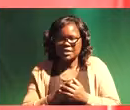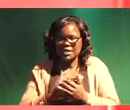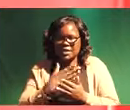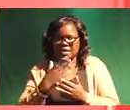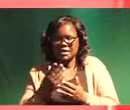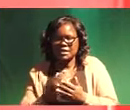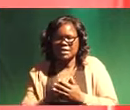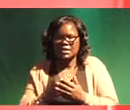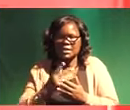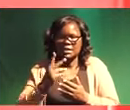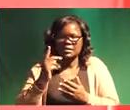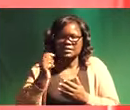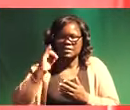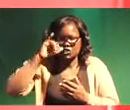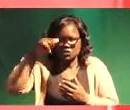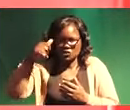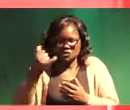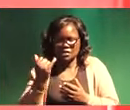TJ